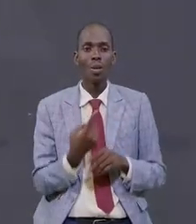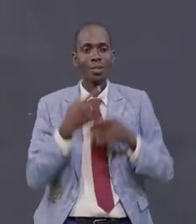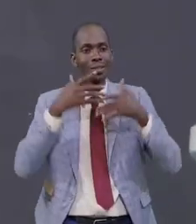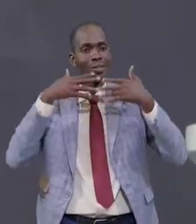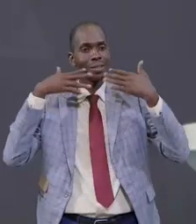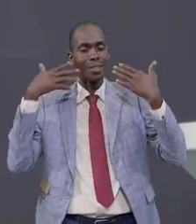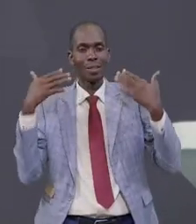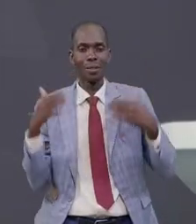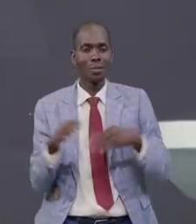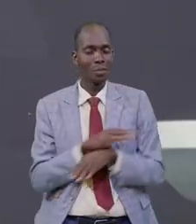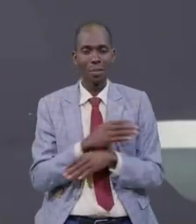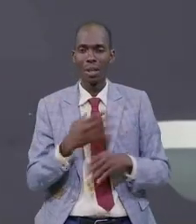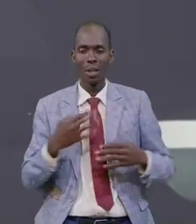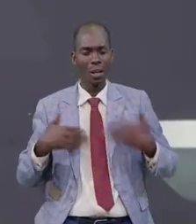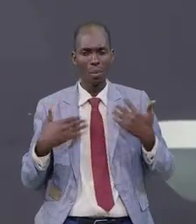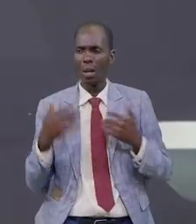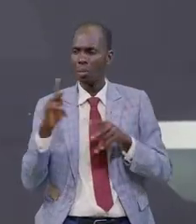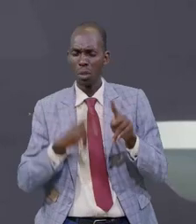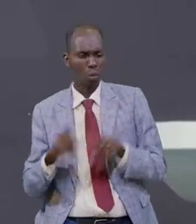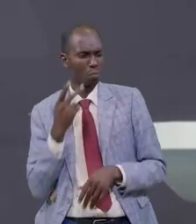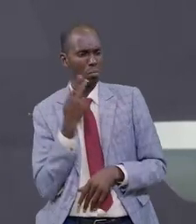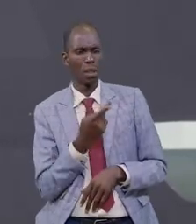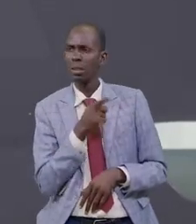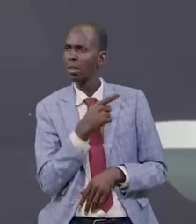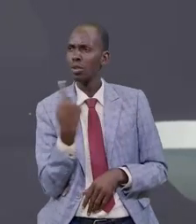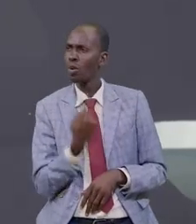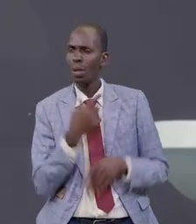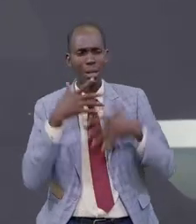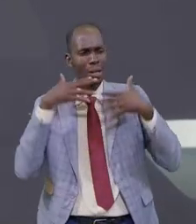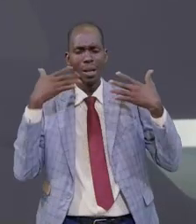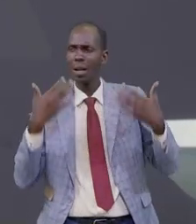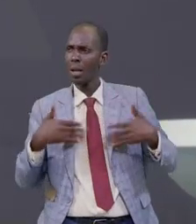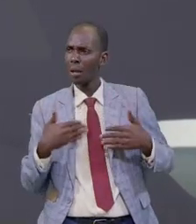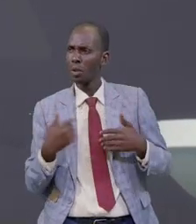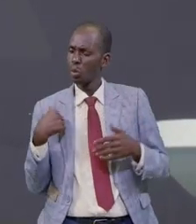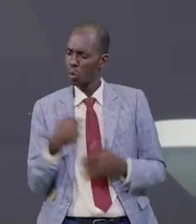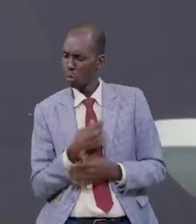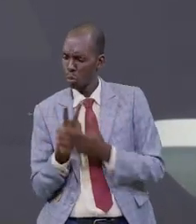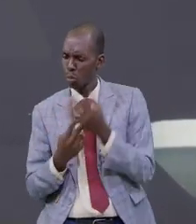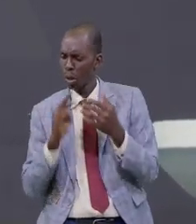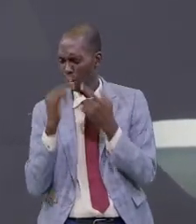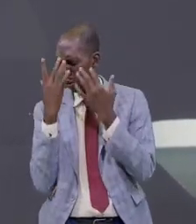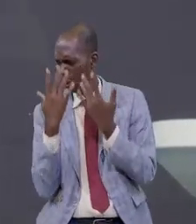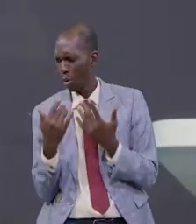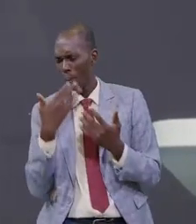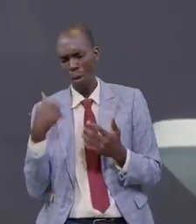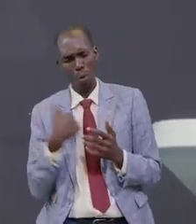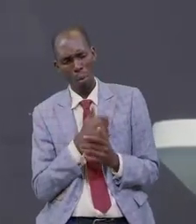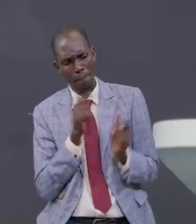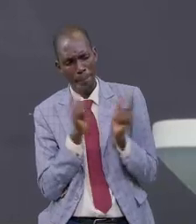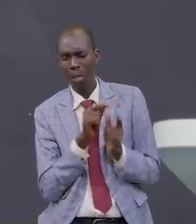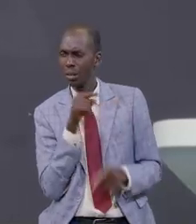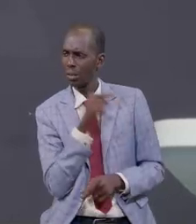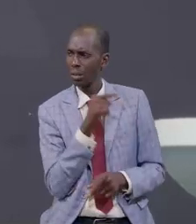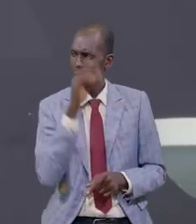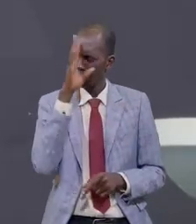joyeux comme quelqu'un à qui on peut parler il n'avait pas ces problèmes sur son visage il n'était pas de gens à